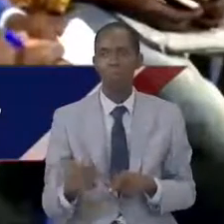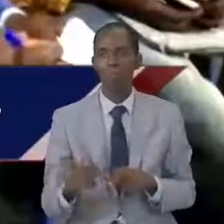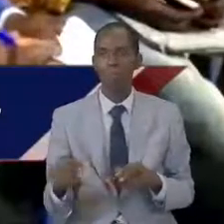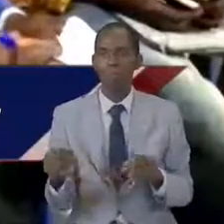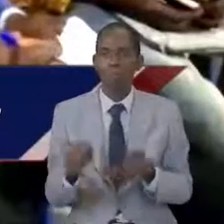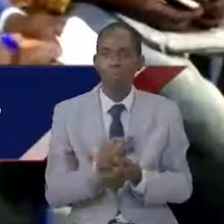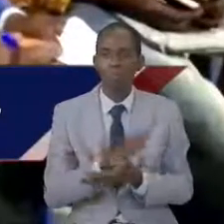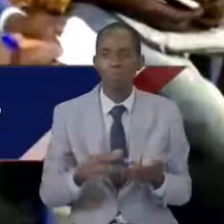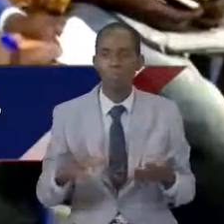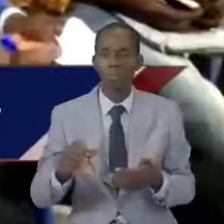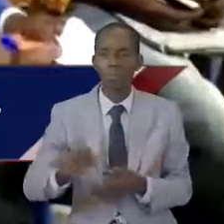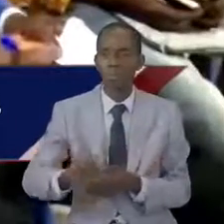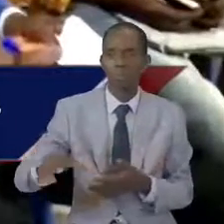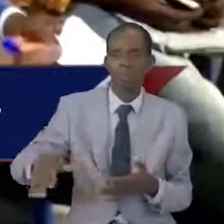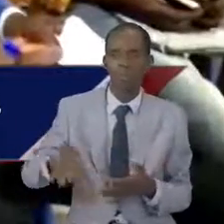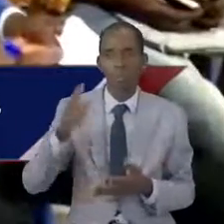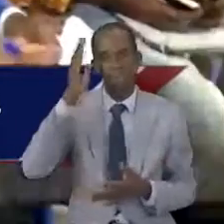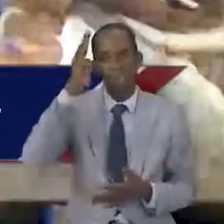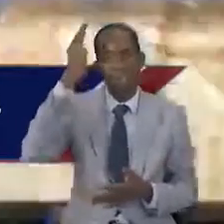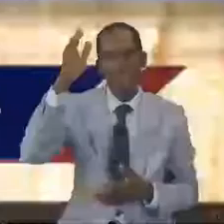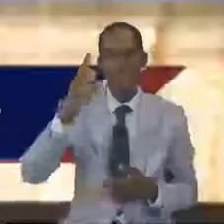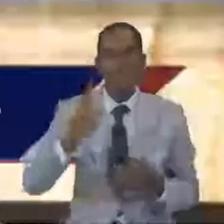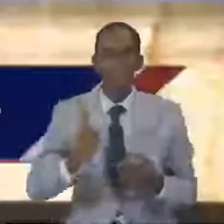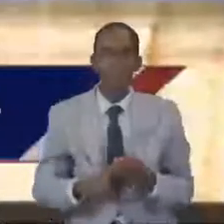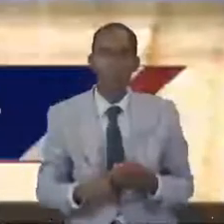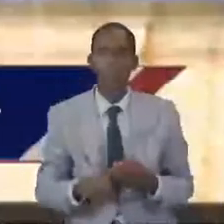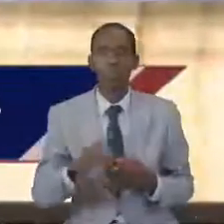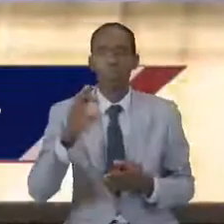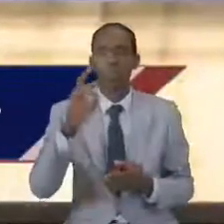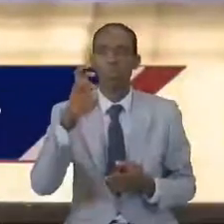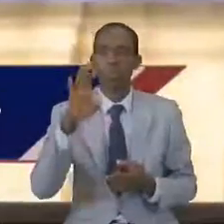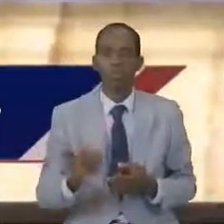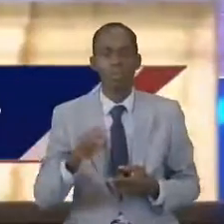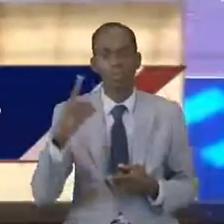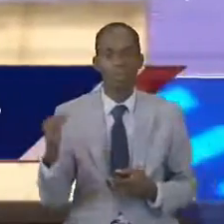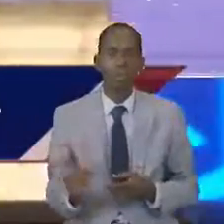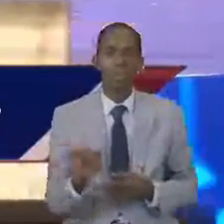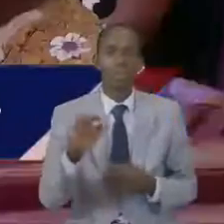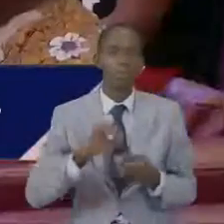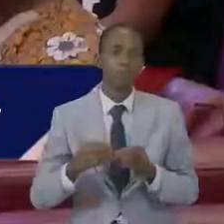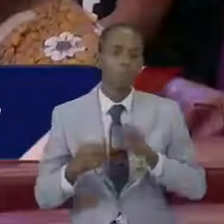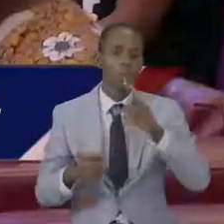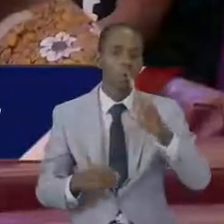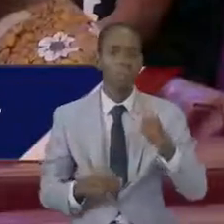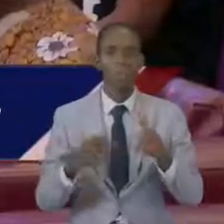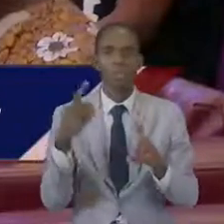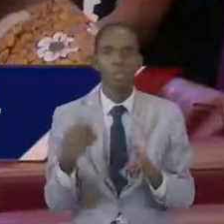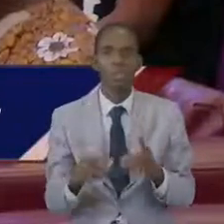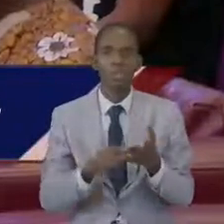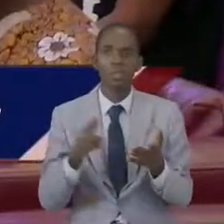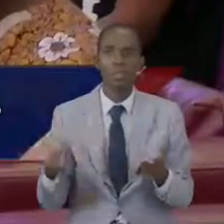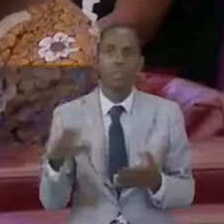summer endurci destinés à la furie pour toujours revenons au premier élément ici